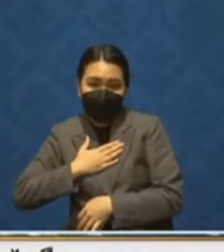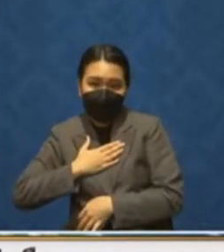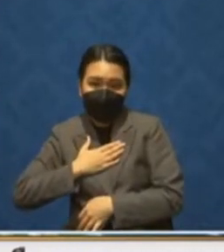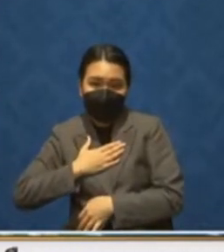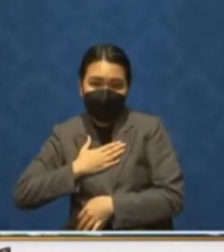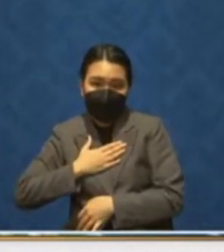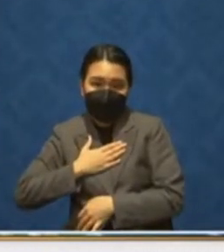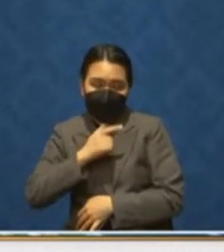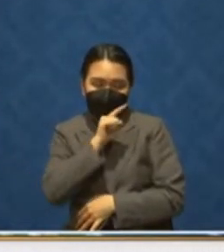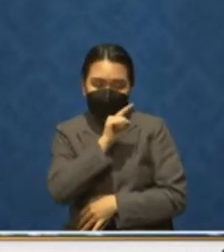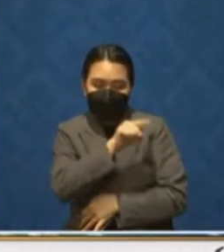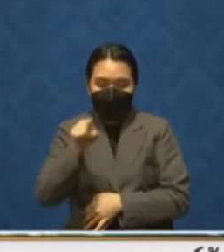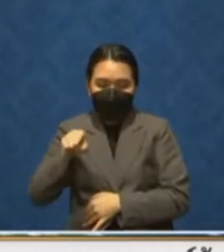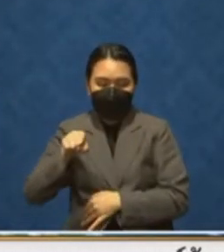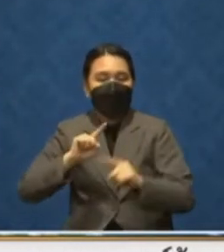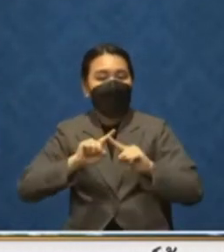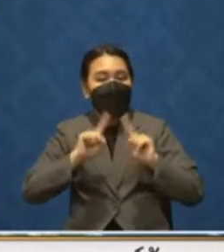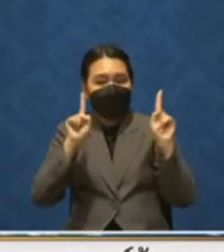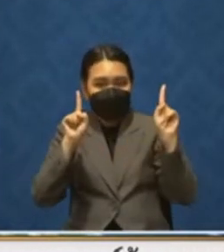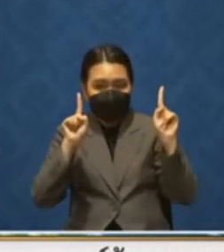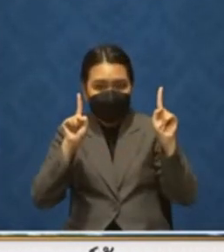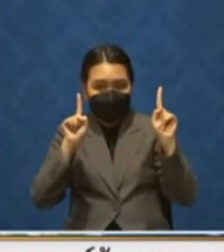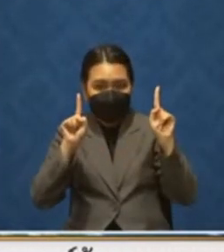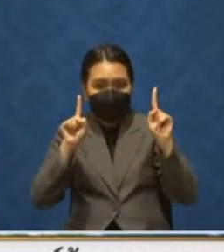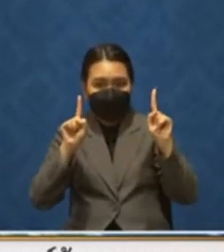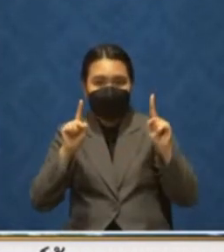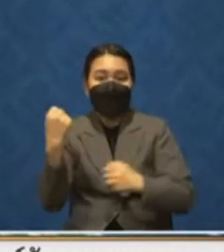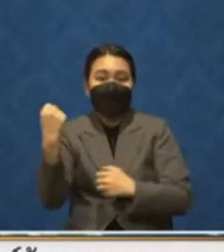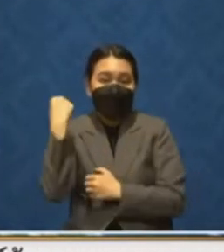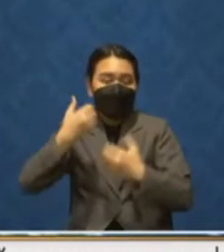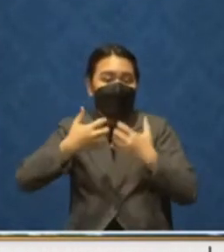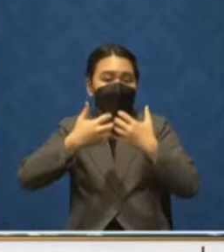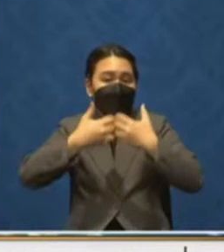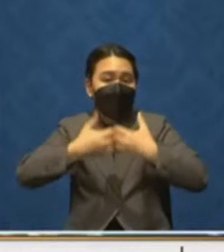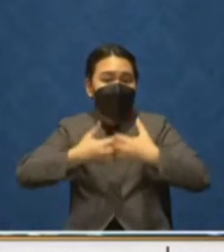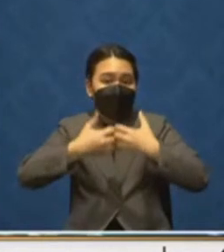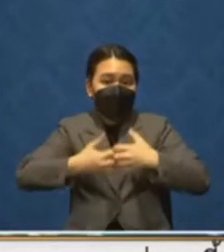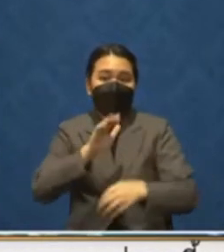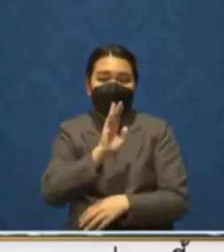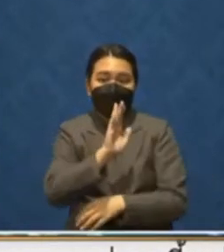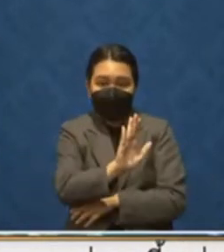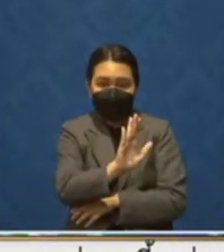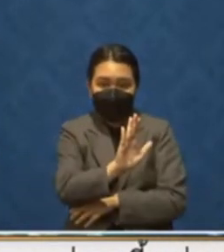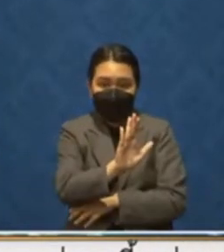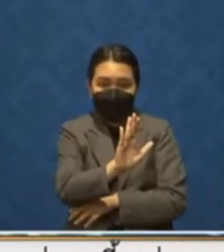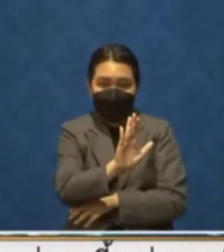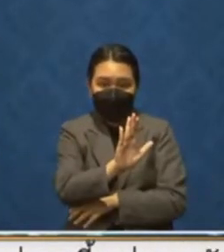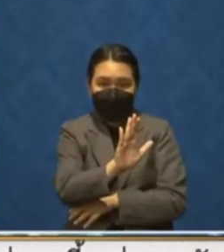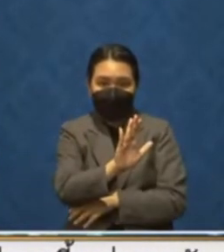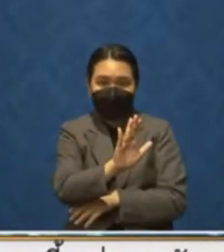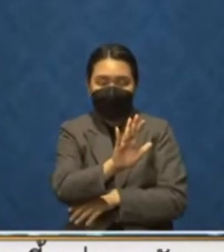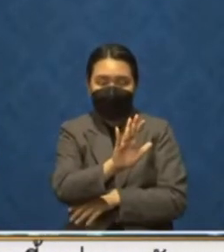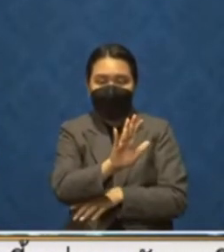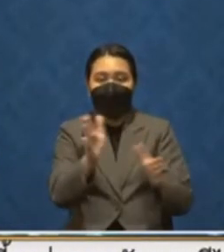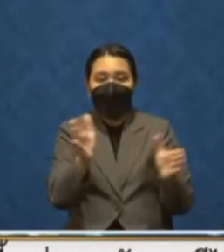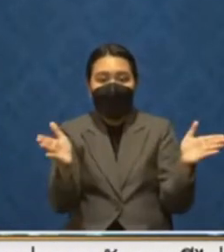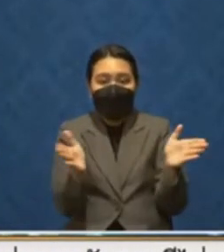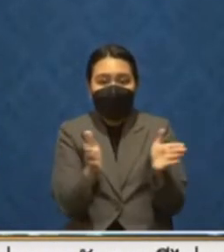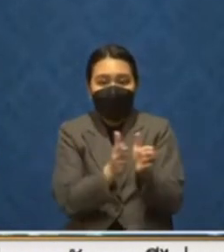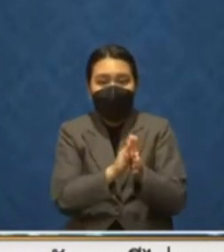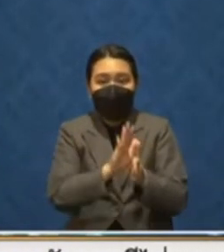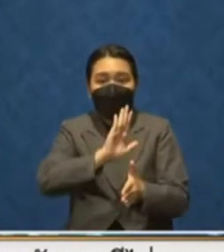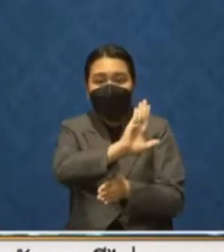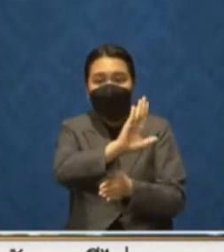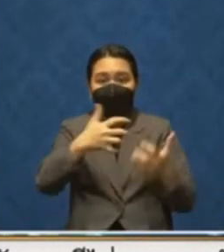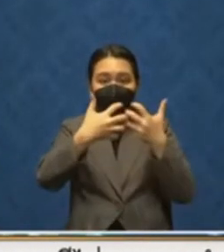คนละตัวกลางกำลังการผลิตที่ท่านนำมาใช้เป็นกำลังการผลิตรวมของโรงงาน